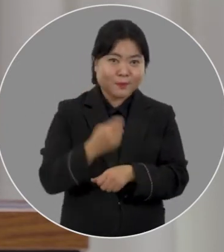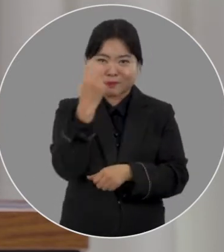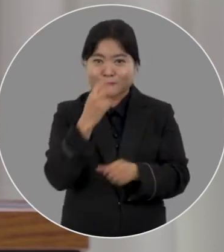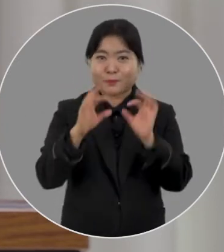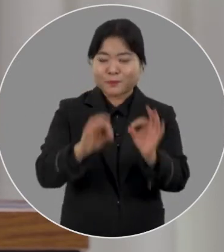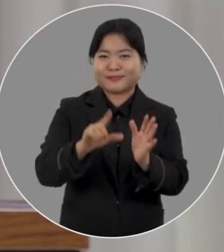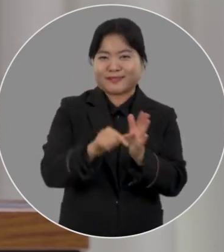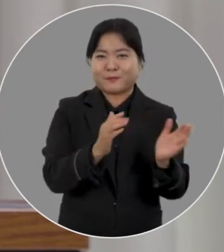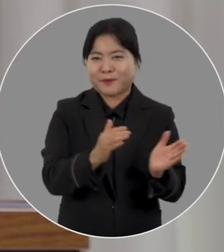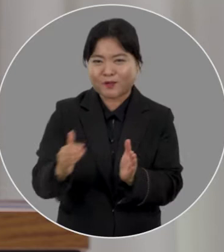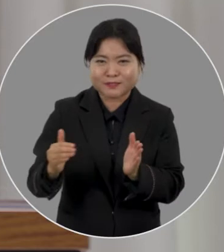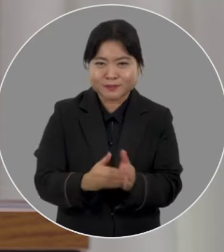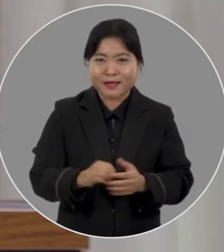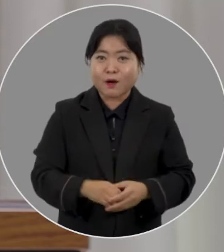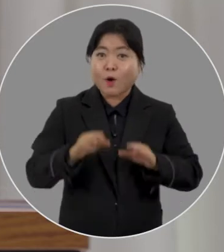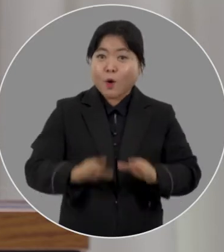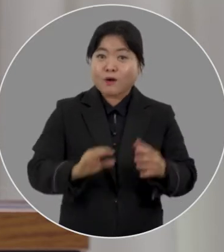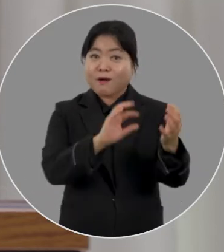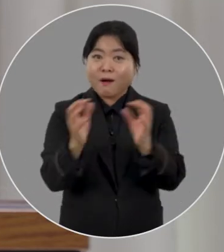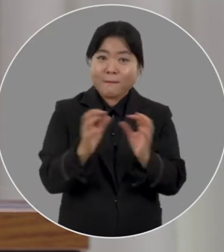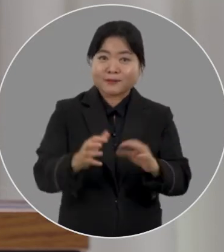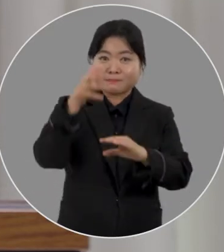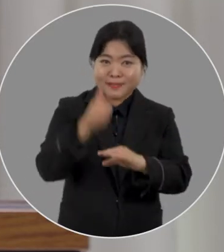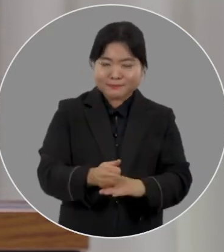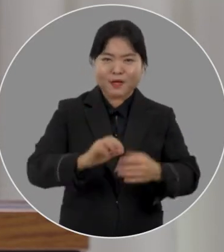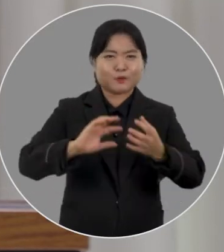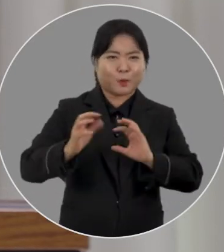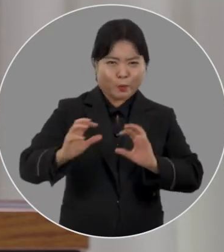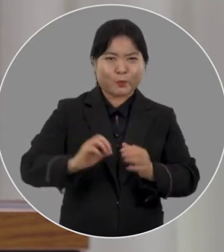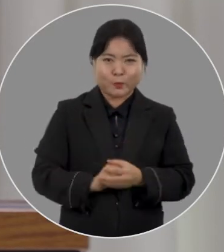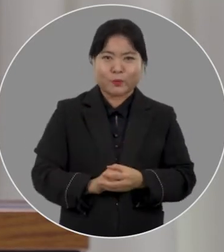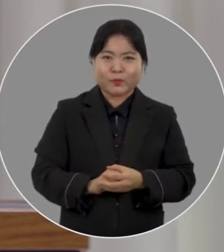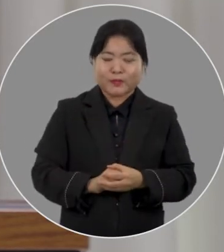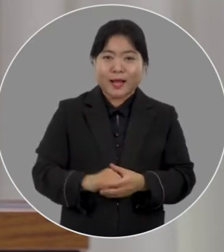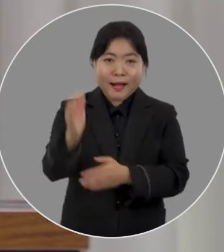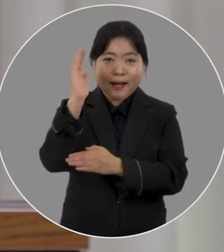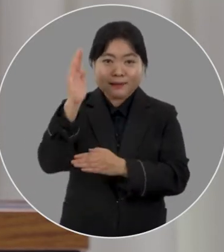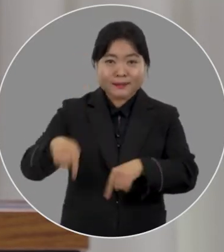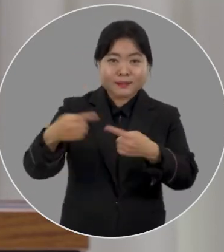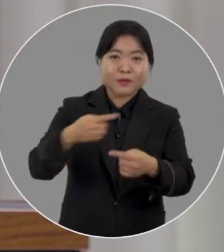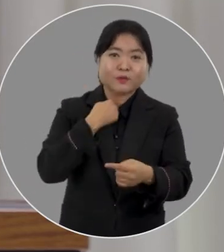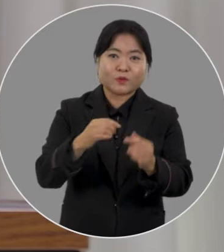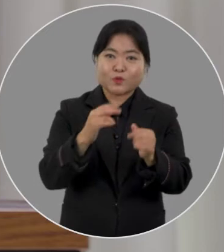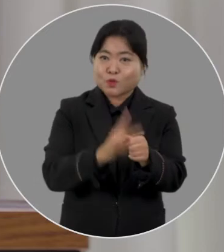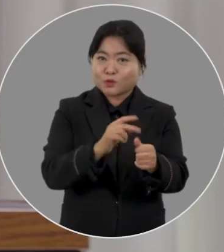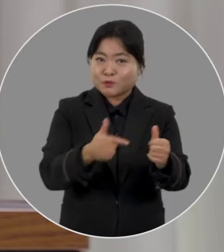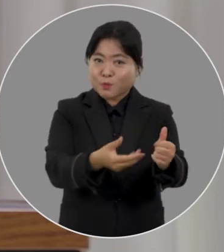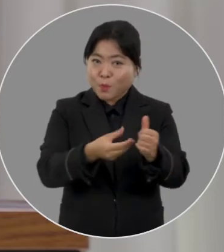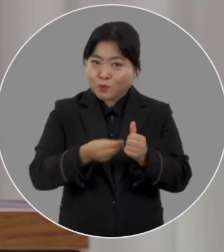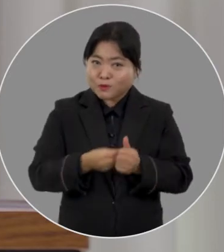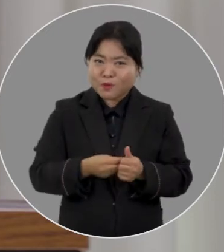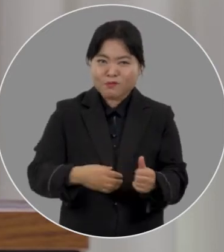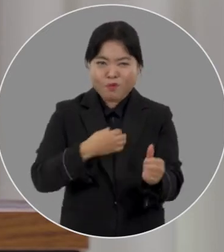살펴보는 시간을 마련했습니다. 오늘은 컨퍼런스의 마지막 토론 세션으로 강연에 참여하셨던 교수님들 모시고